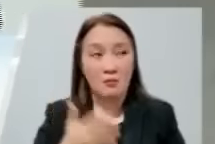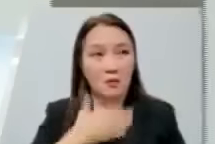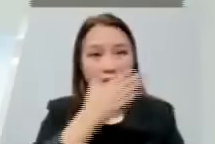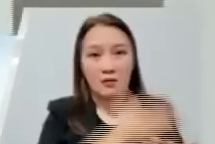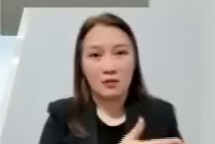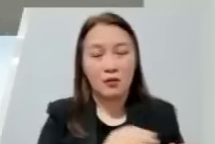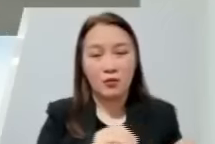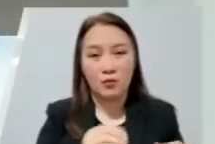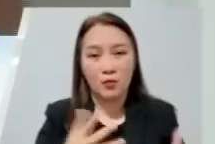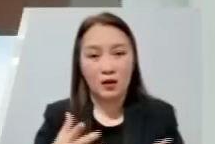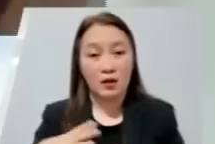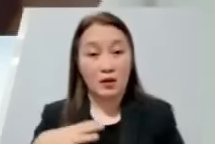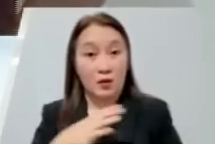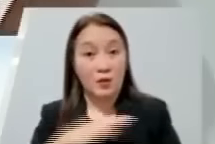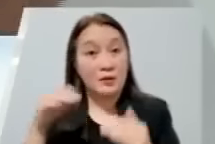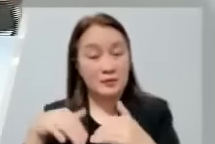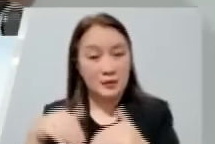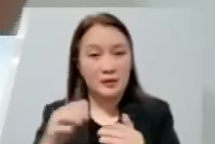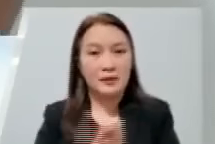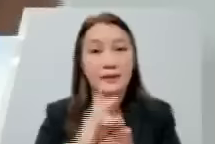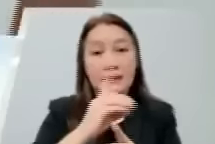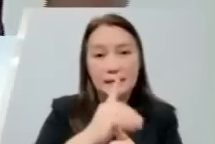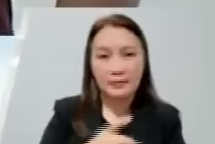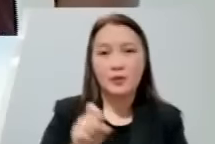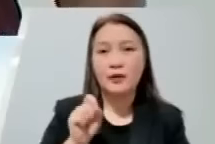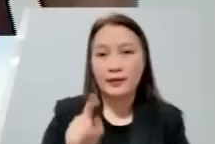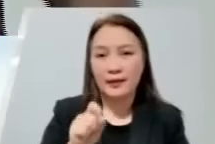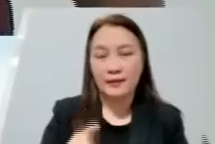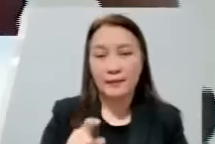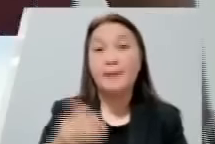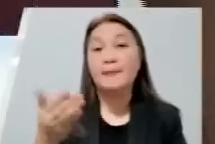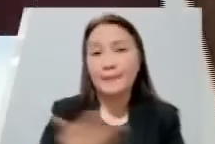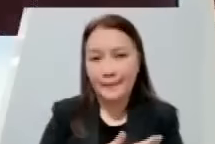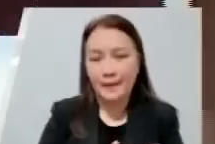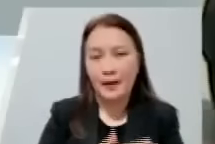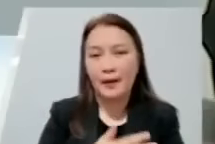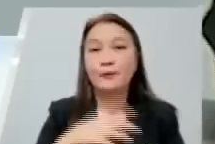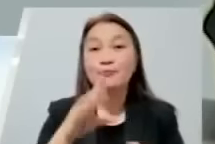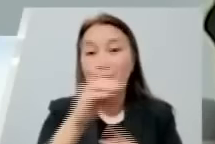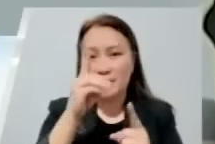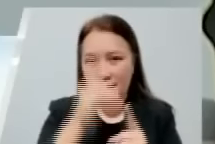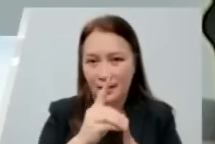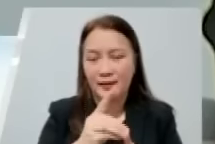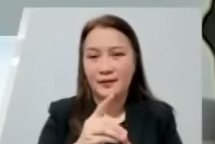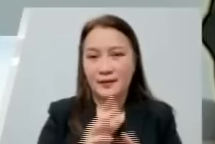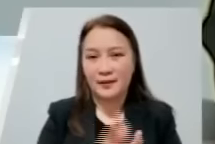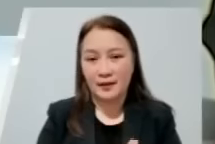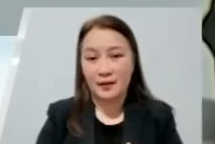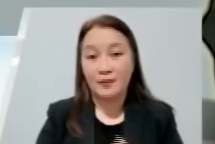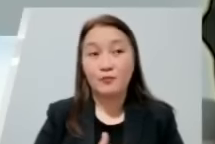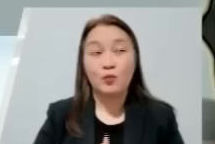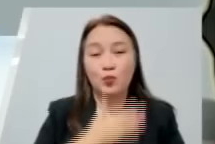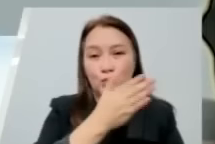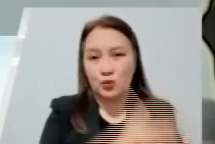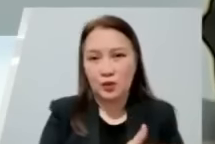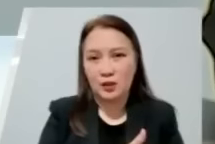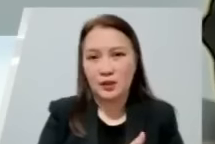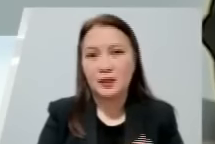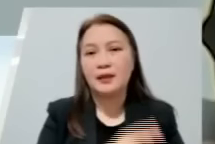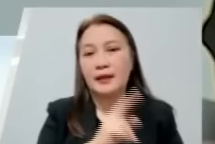NBI ang December 11 bilang bagong petsa para makapunta sa kanila si VP Sara. Bakit ganun kalayo?